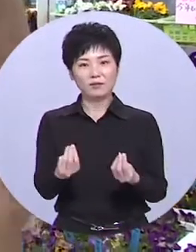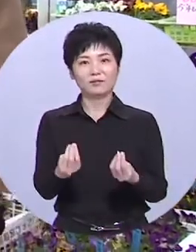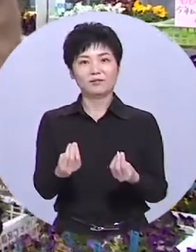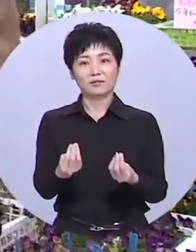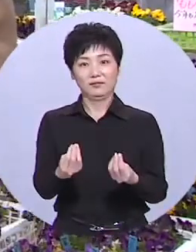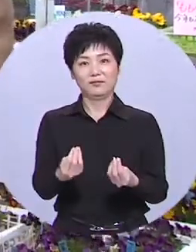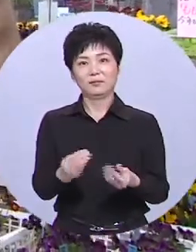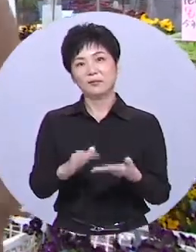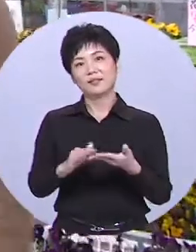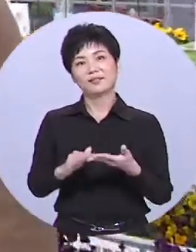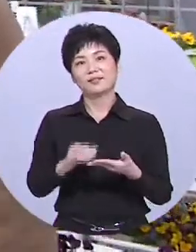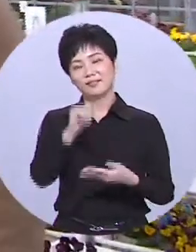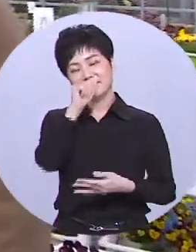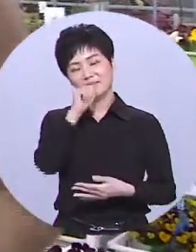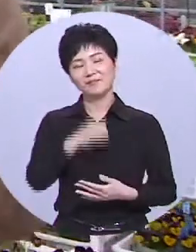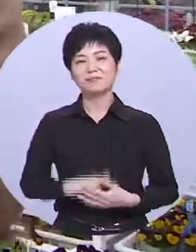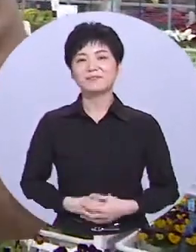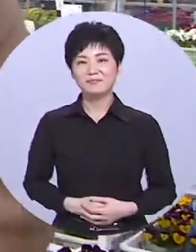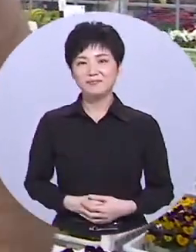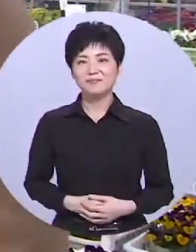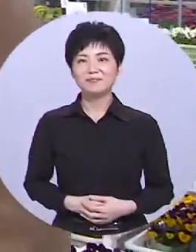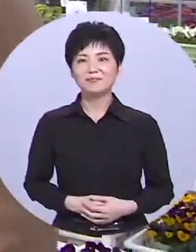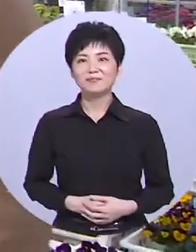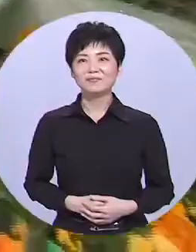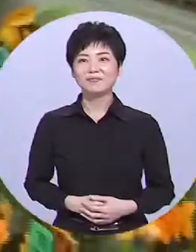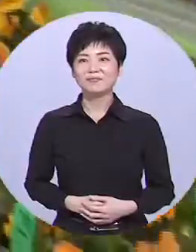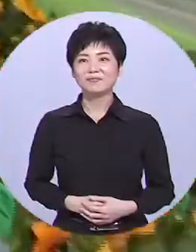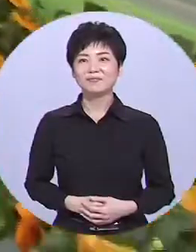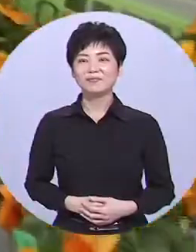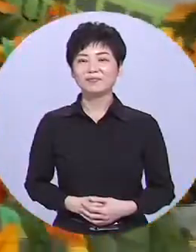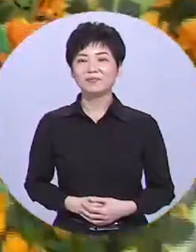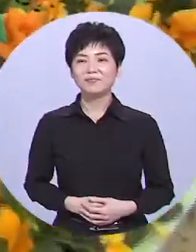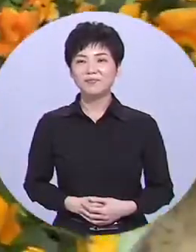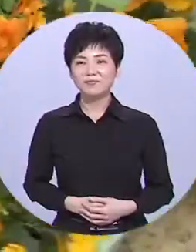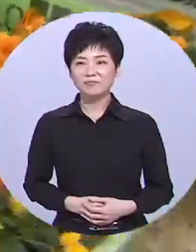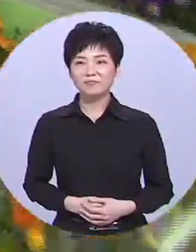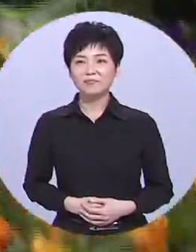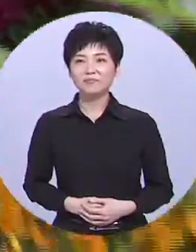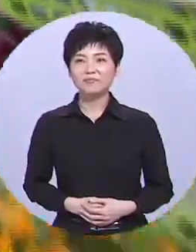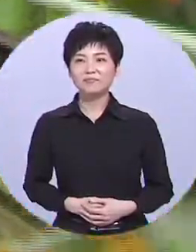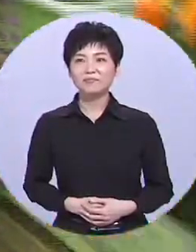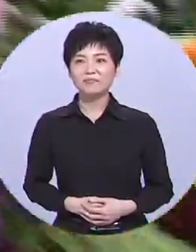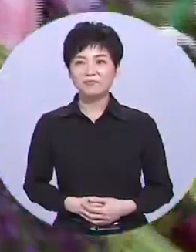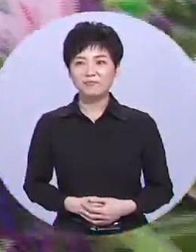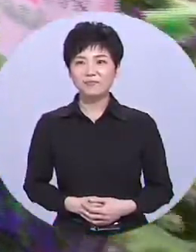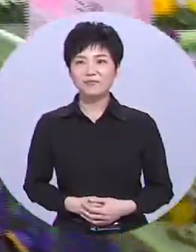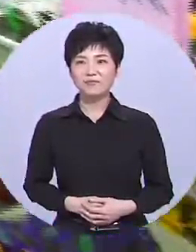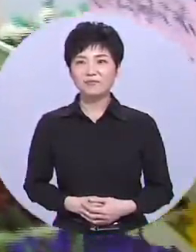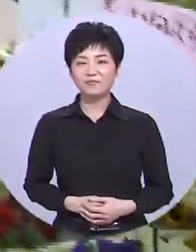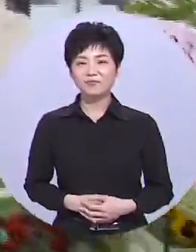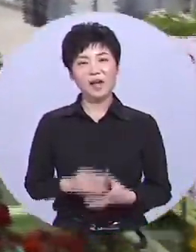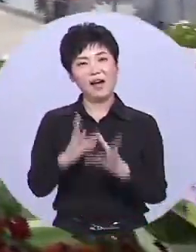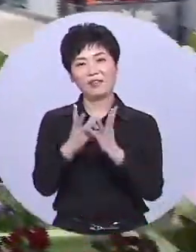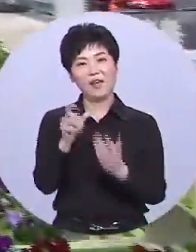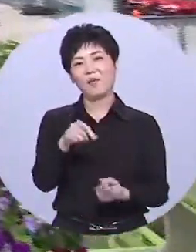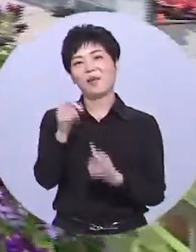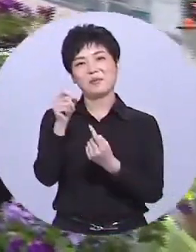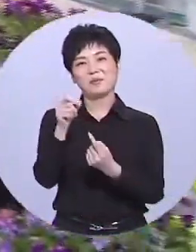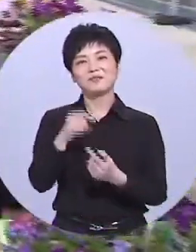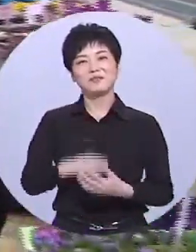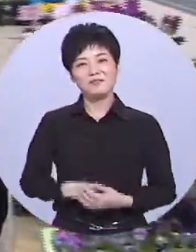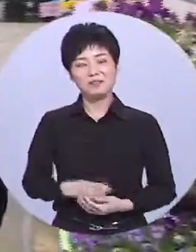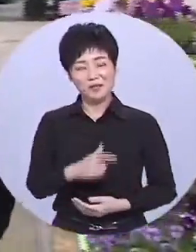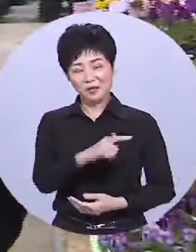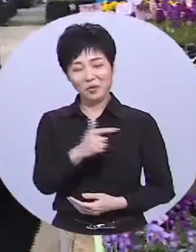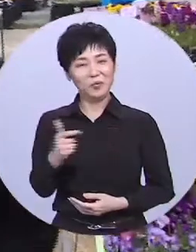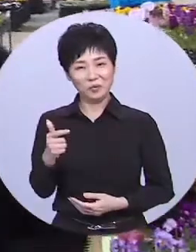じゃあ虫が苦手な貞平さんにぴったりですね。 そうと決まればパンジー選びです。さまざまな色と